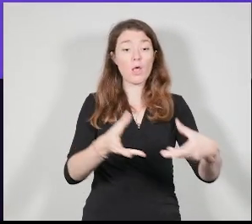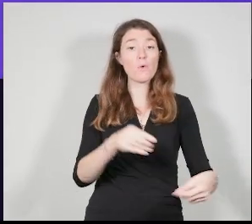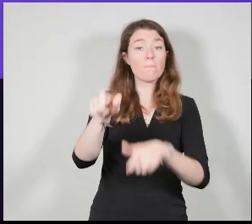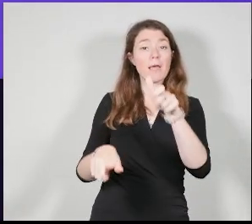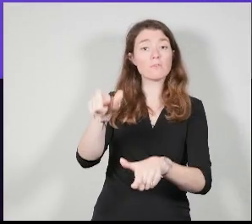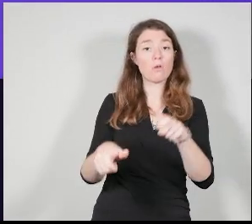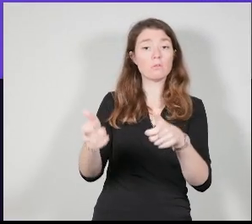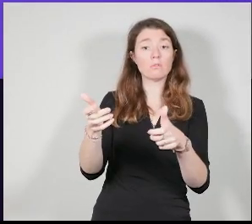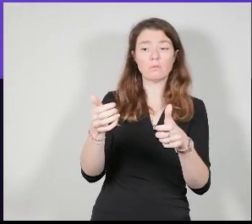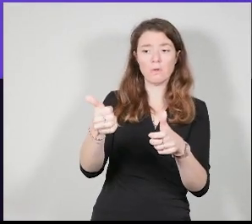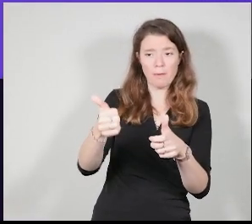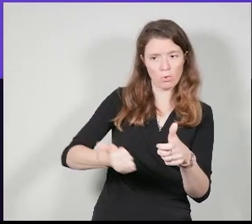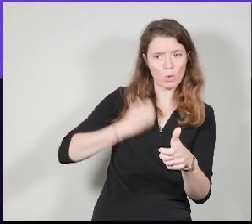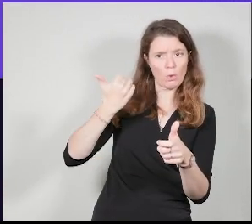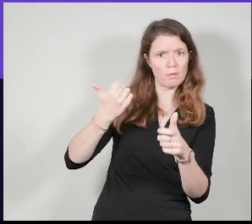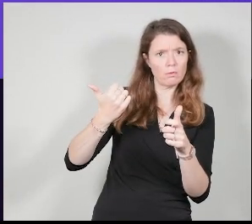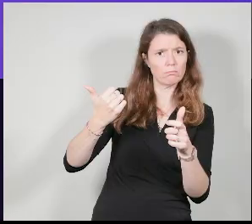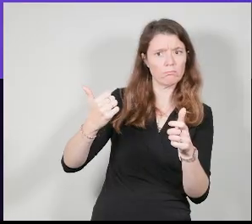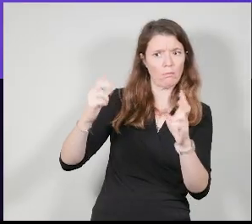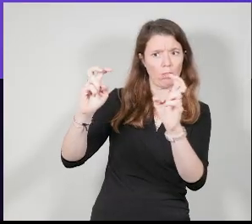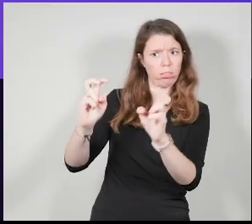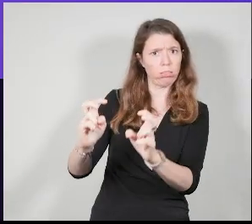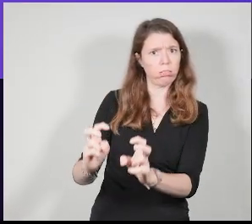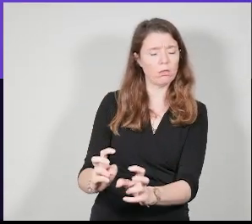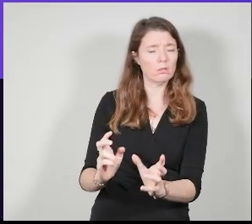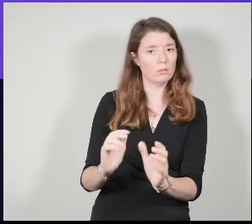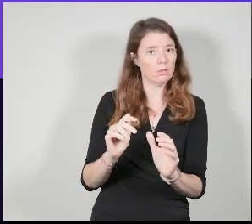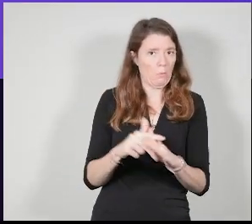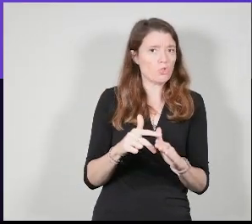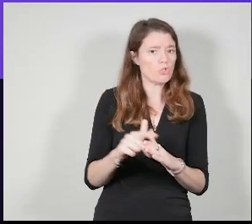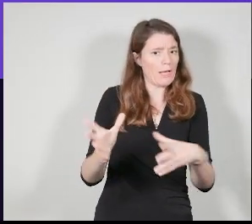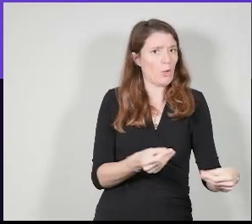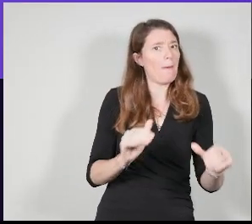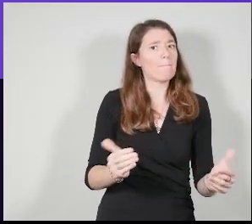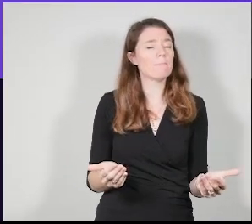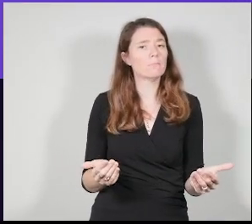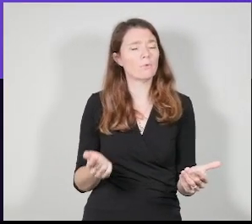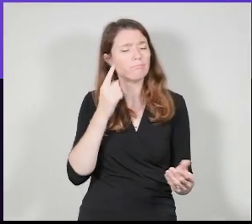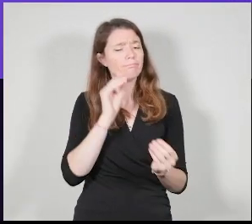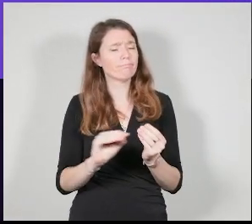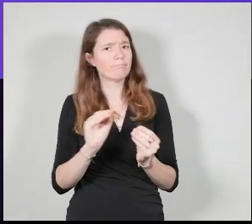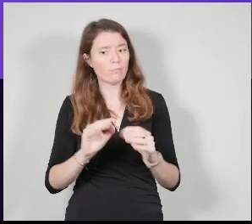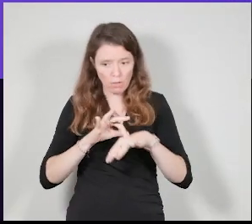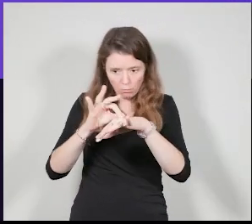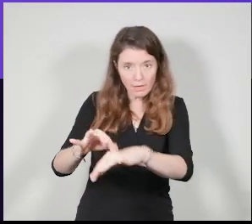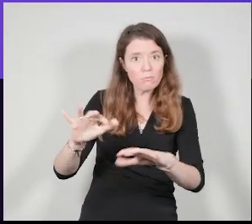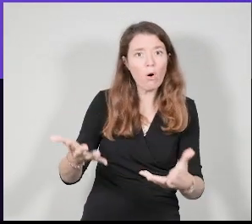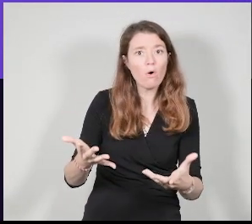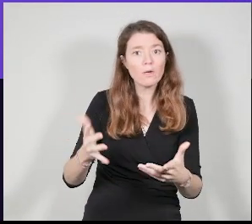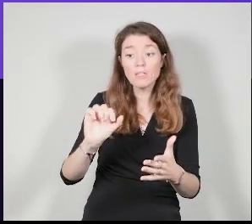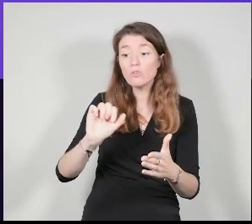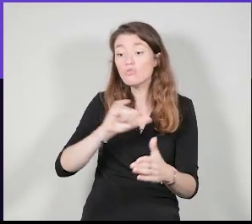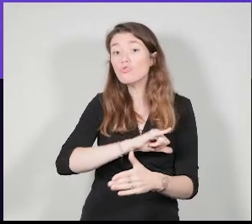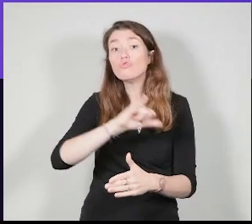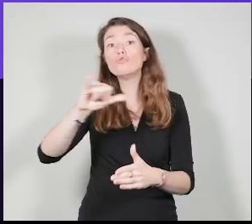à avoir des problèmes de perte d'autonomie. Et donc la question, c'est de savoir comment éventuellement on peut les accompagner et puis jusqu'où on peut les